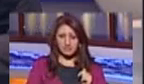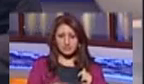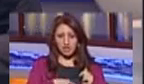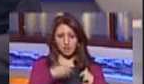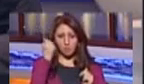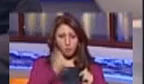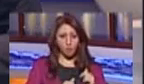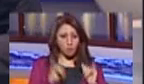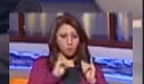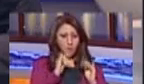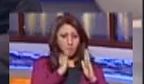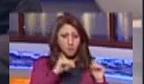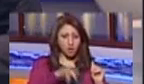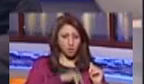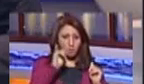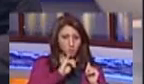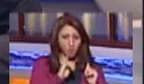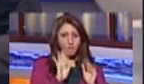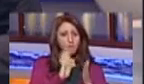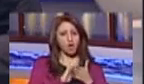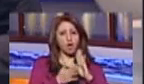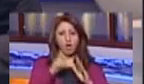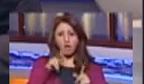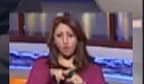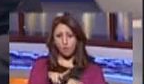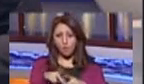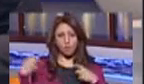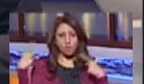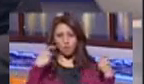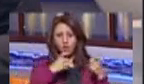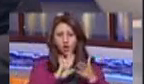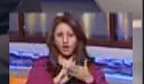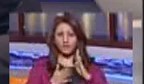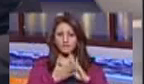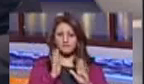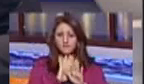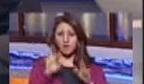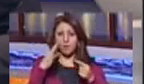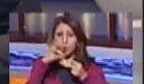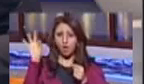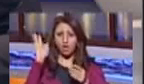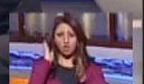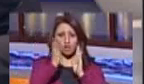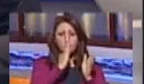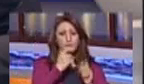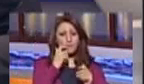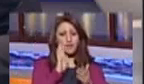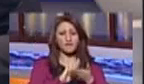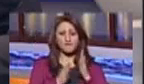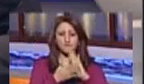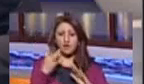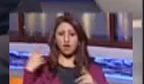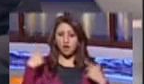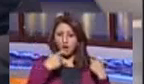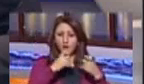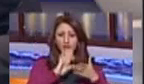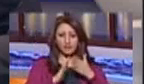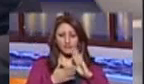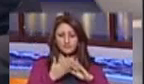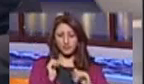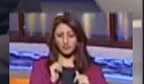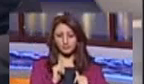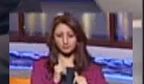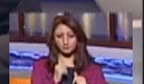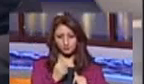خايف على بلده، كفاية عنف، كفاية كراهية، كفاية دم. مش معقول